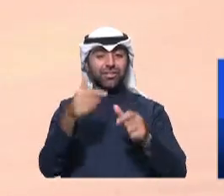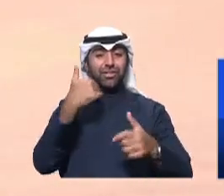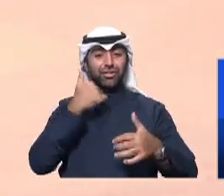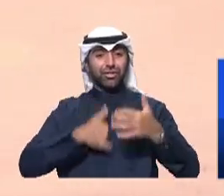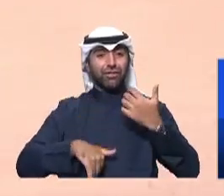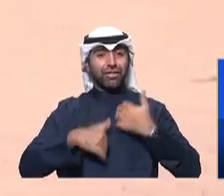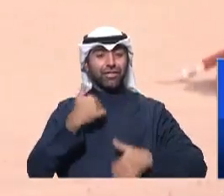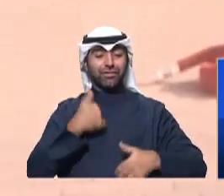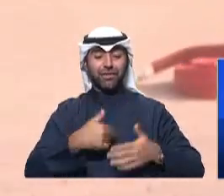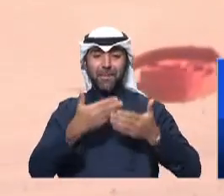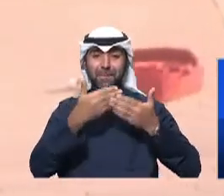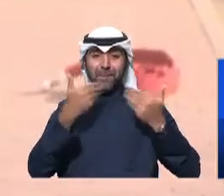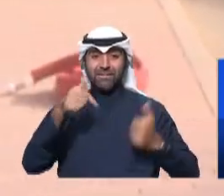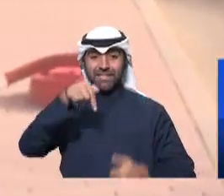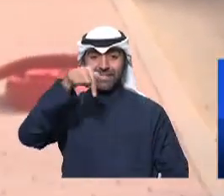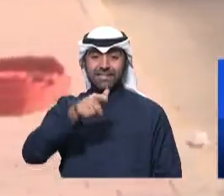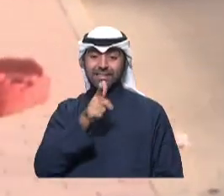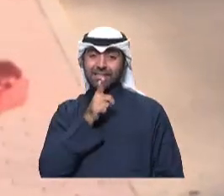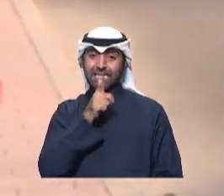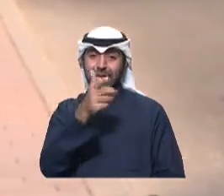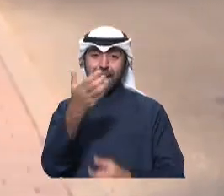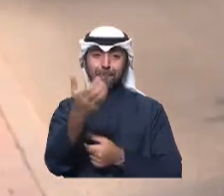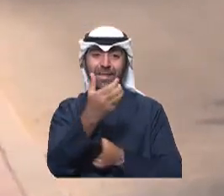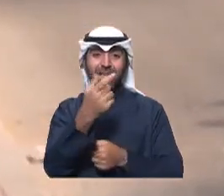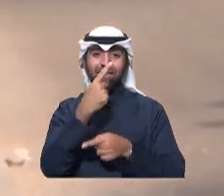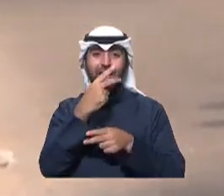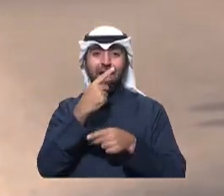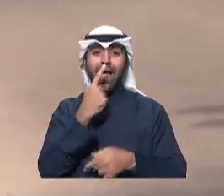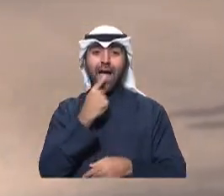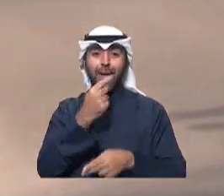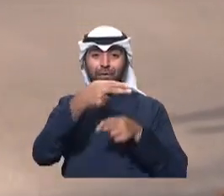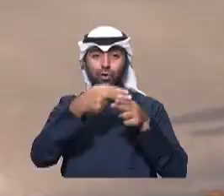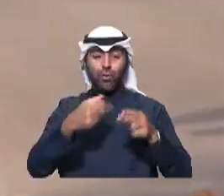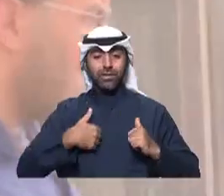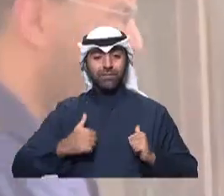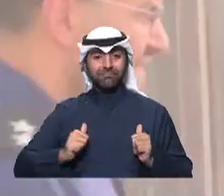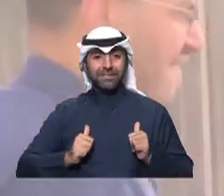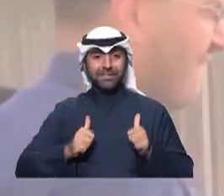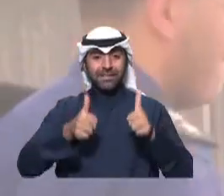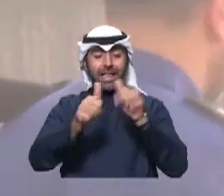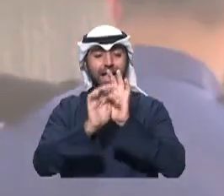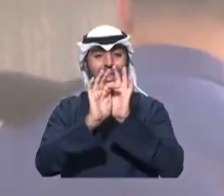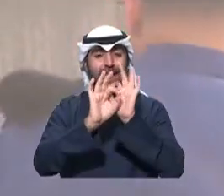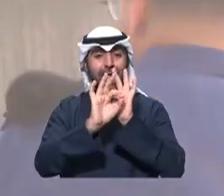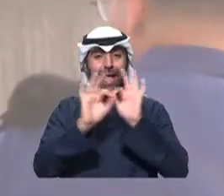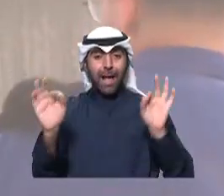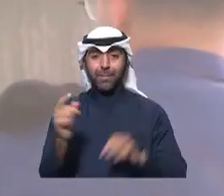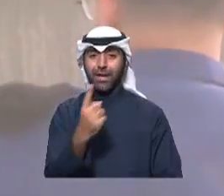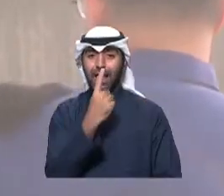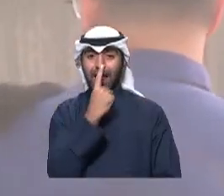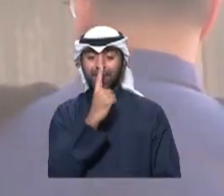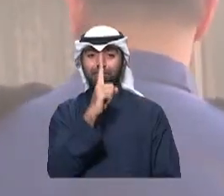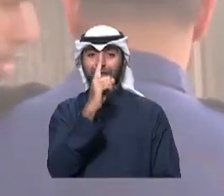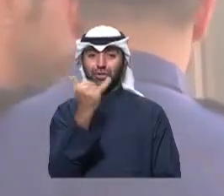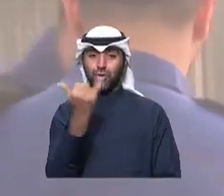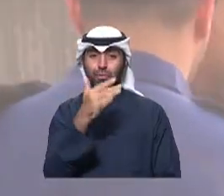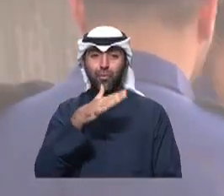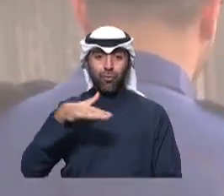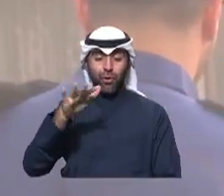جديد جاهزيتهم الكبرى للتعامل مع أي أحداث طارئة أو حرائق في كافة